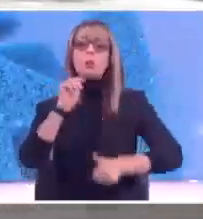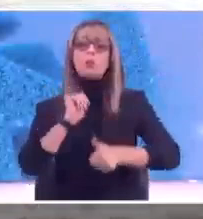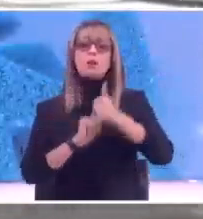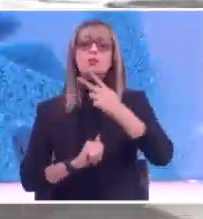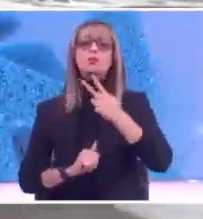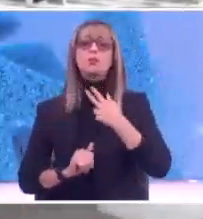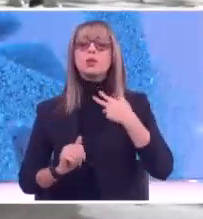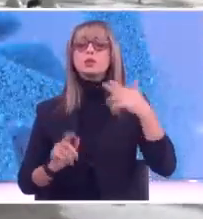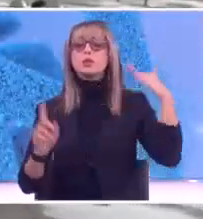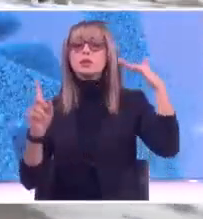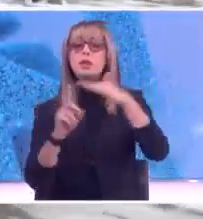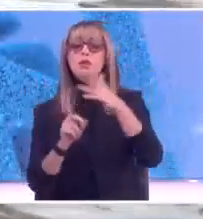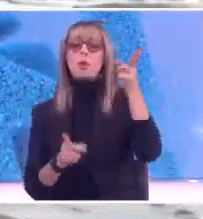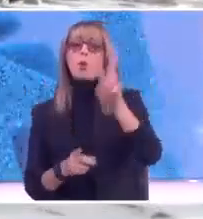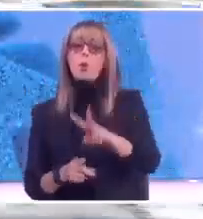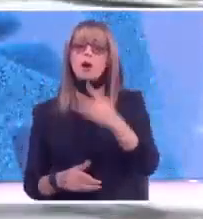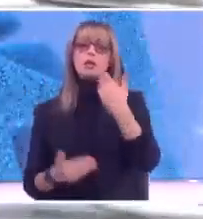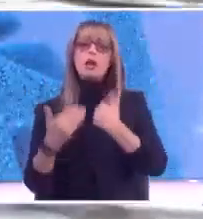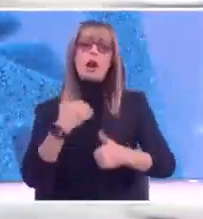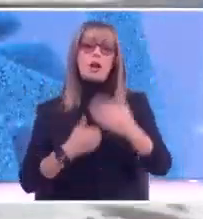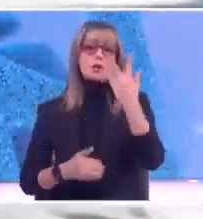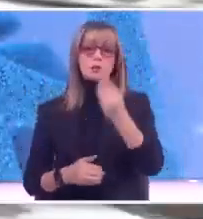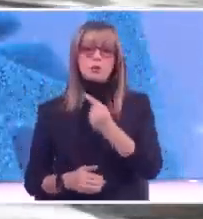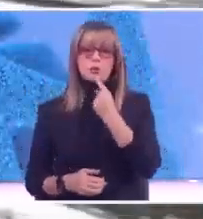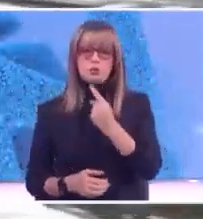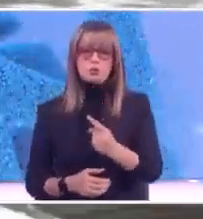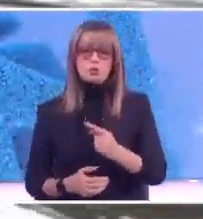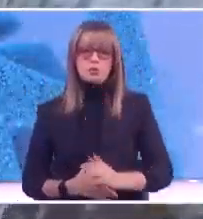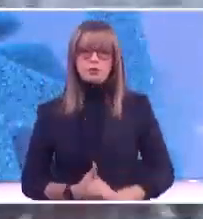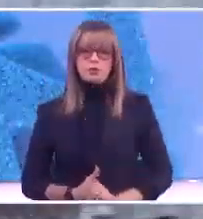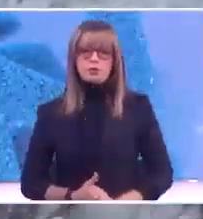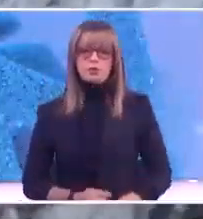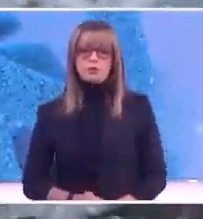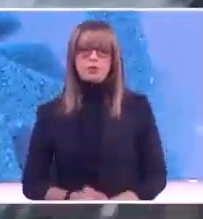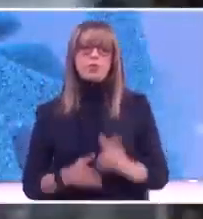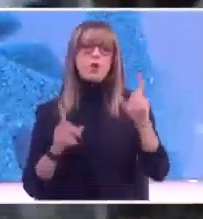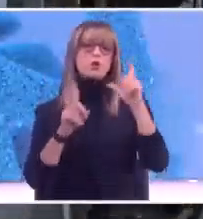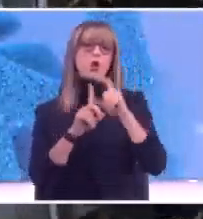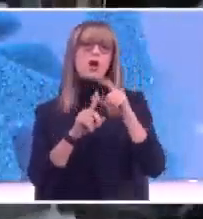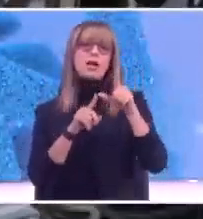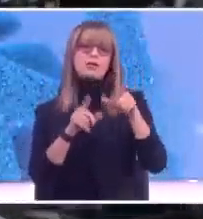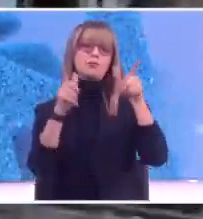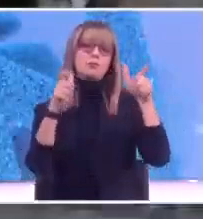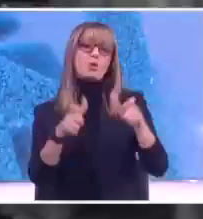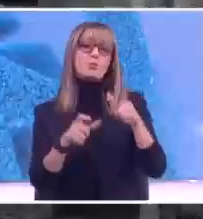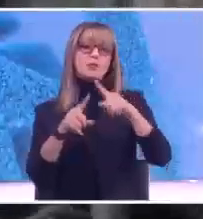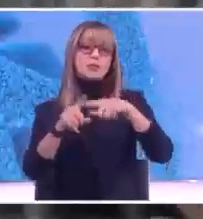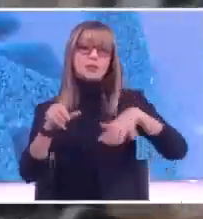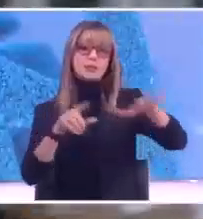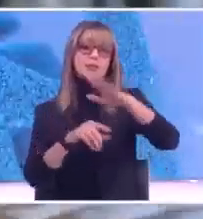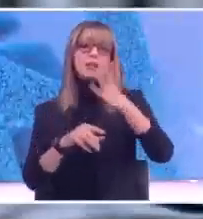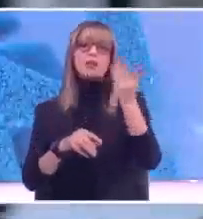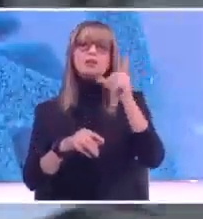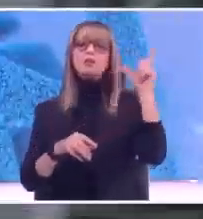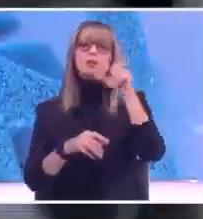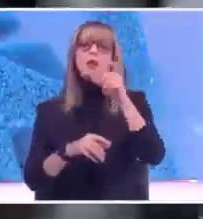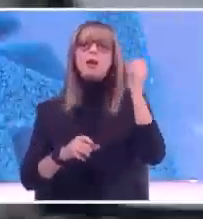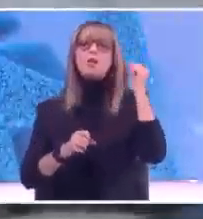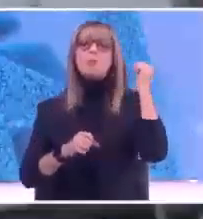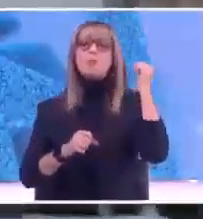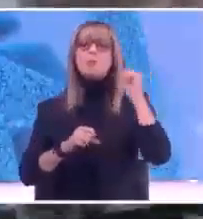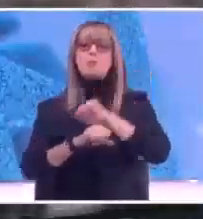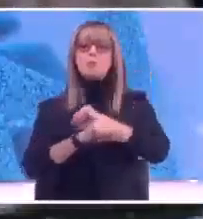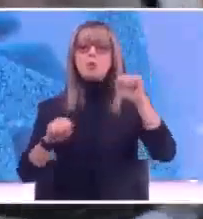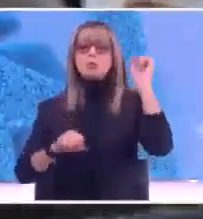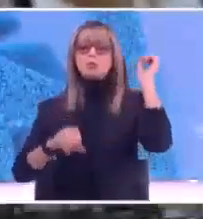Rusya'nın saldırısında ölen ve yaralananlar olduğunu açıkladı. Donetsk bölgesinde bulunan kentte aylardır süren bombardımanın